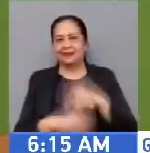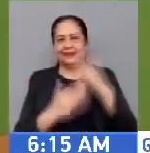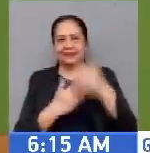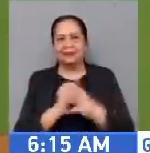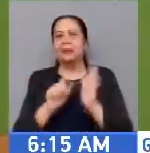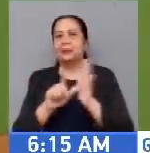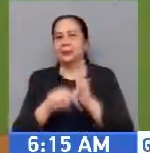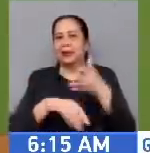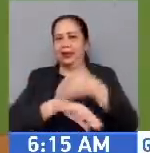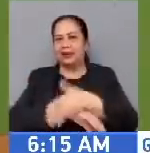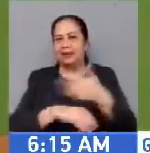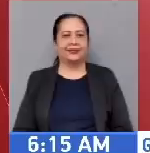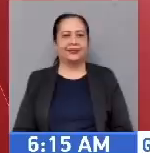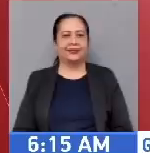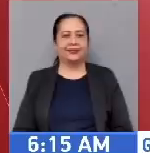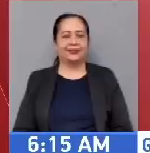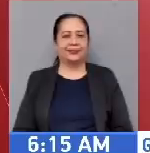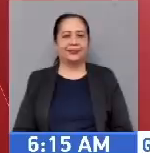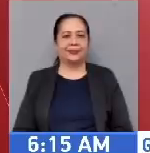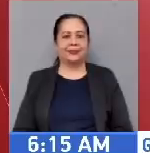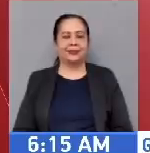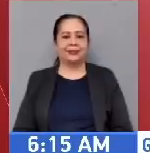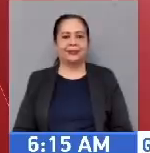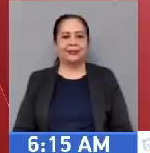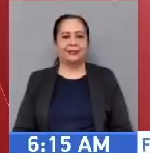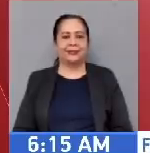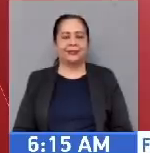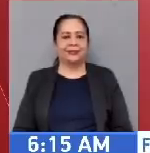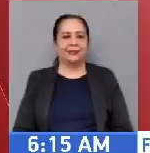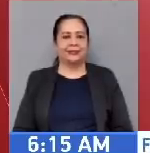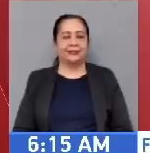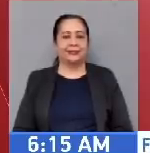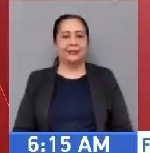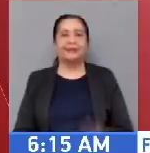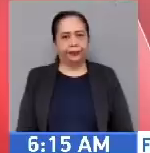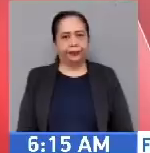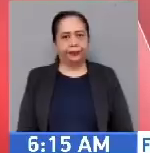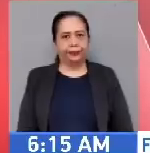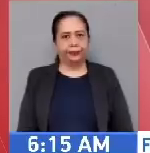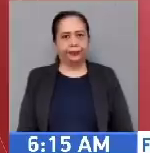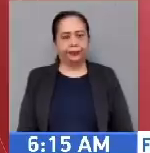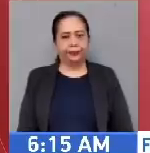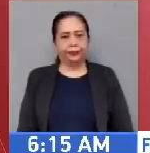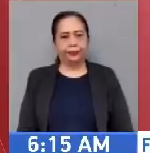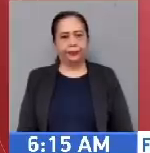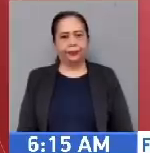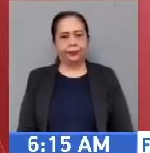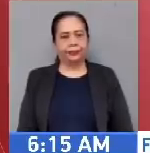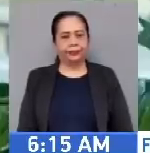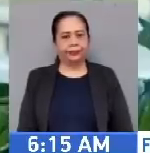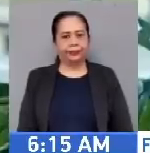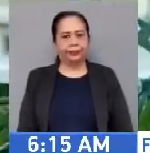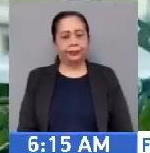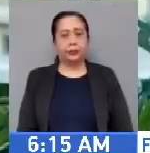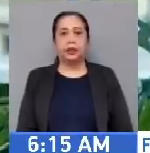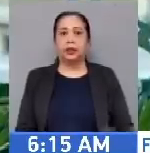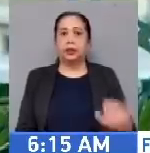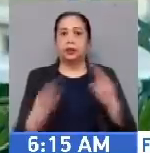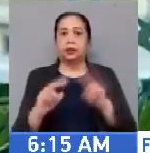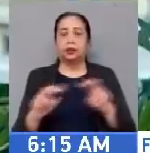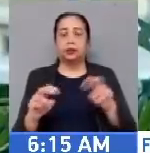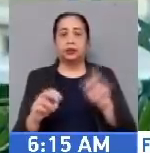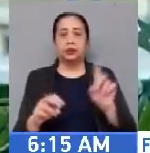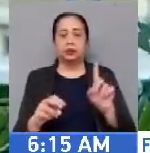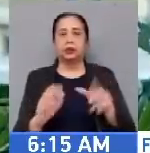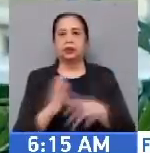ng unang hirit. Maris? Madama nga salamat, Caitlin Revilla. Inimbestigahan na ng Commission on Election ang naudot na